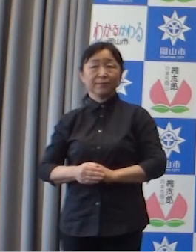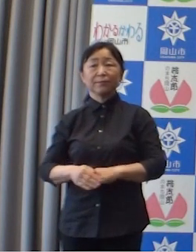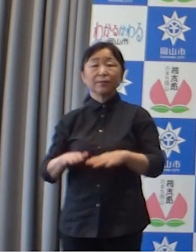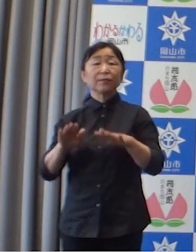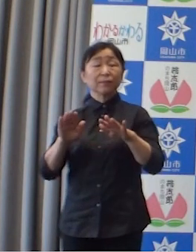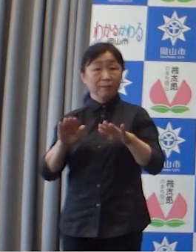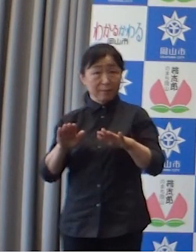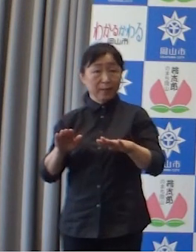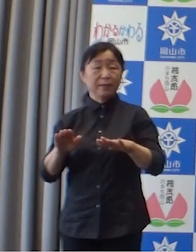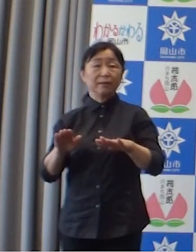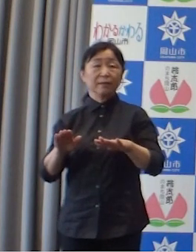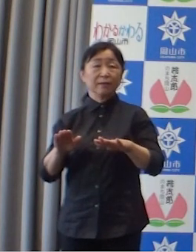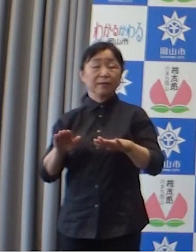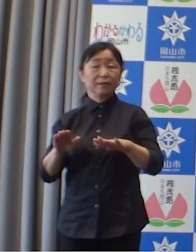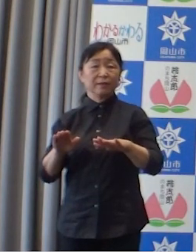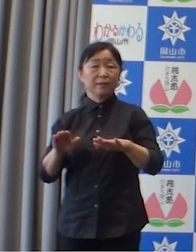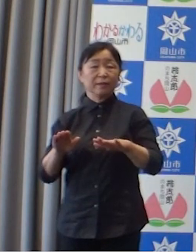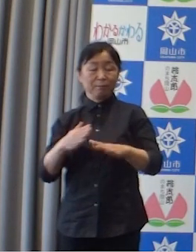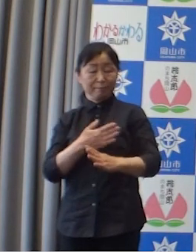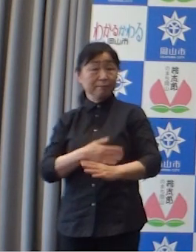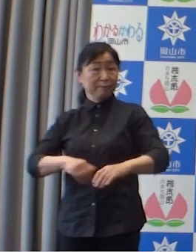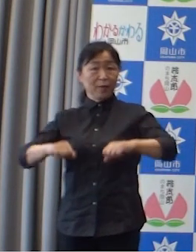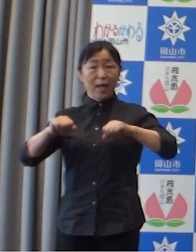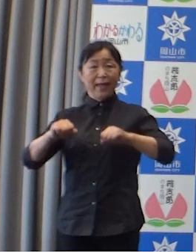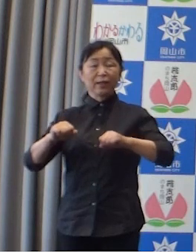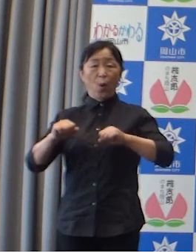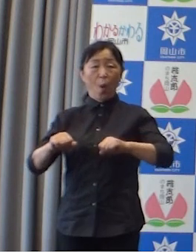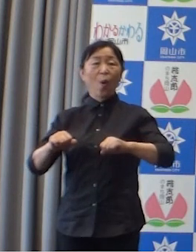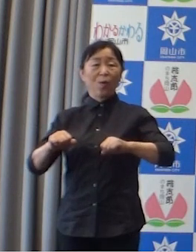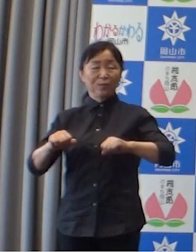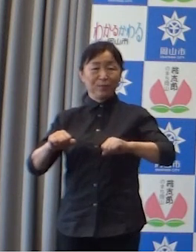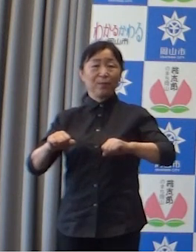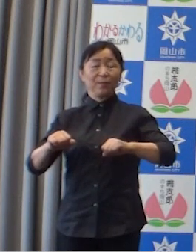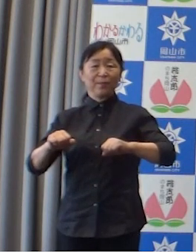この、まあ、健康っていいますかね、